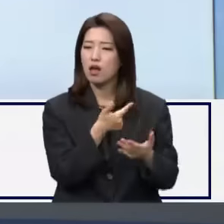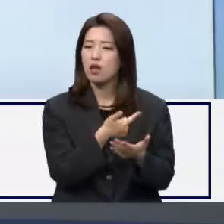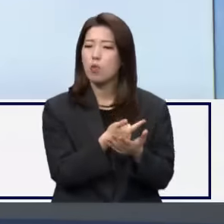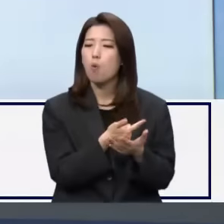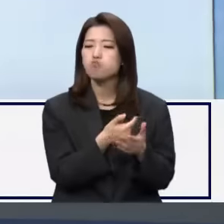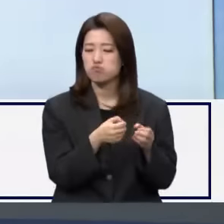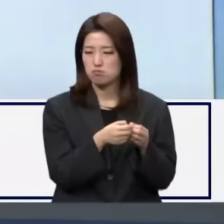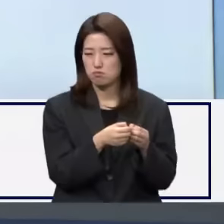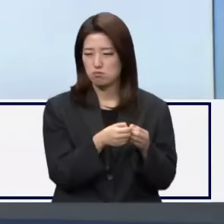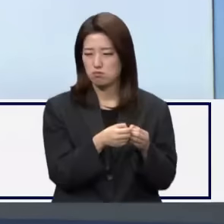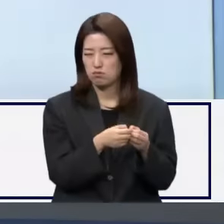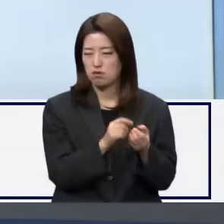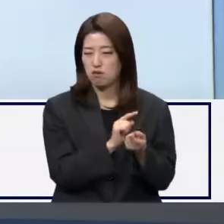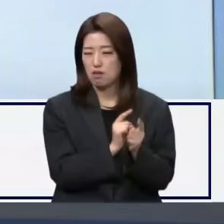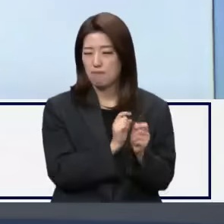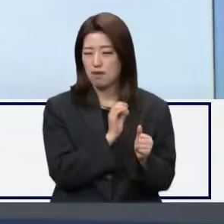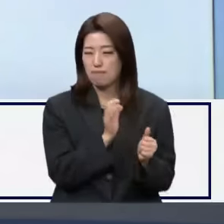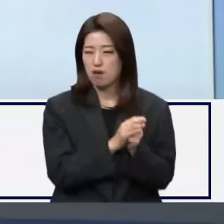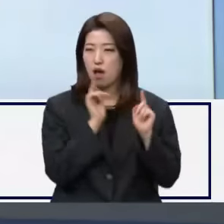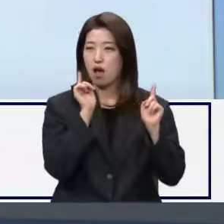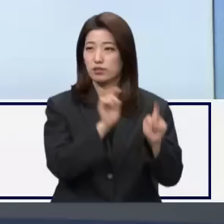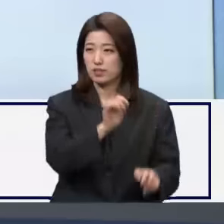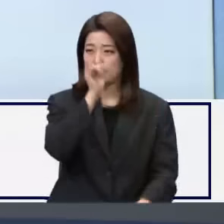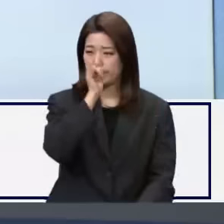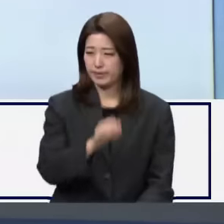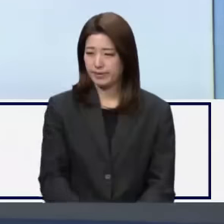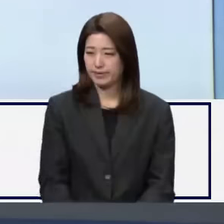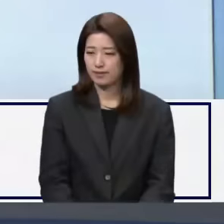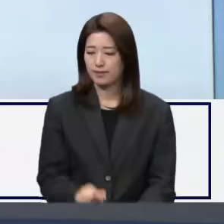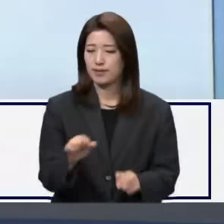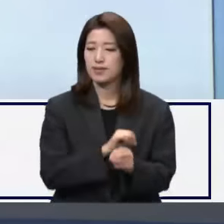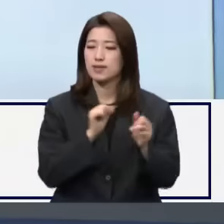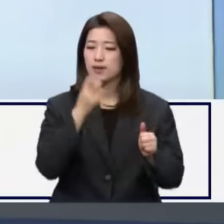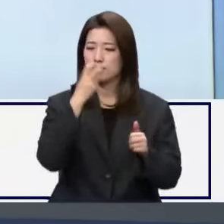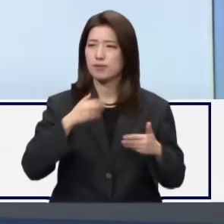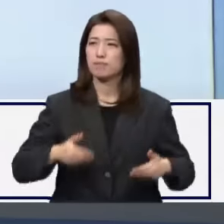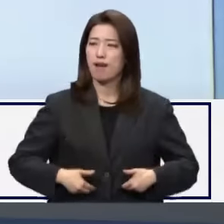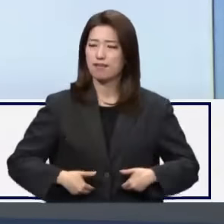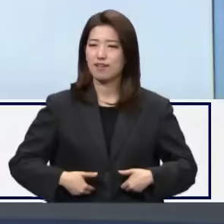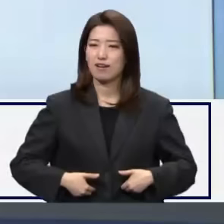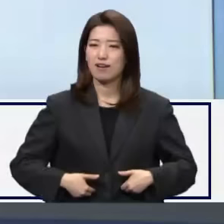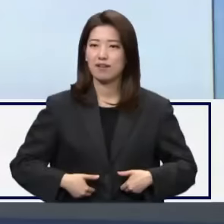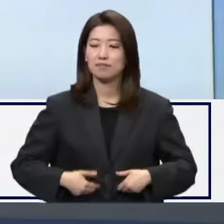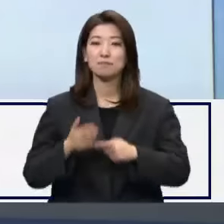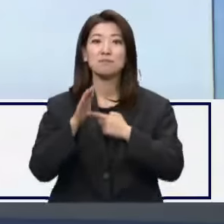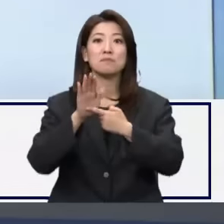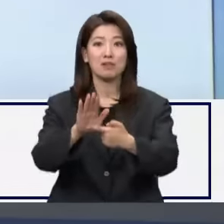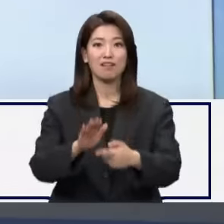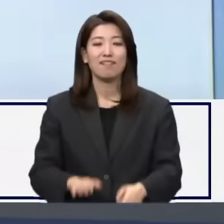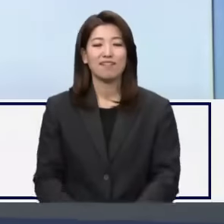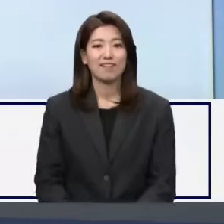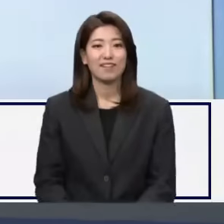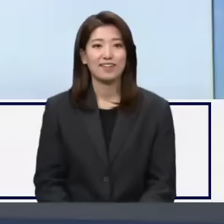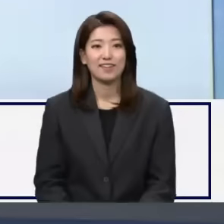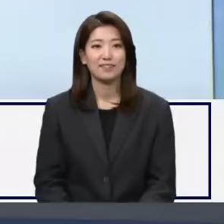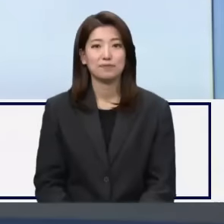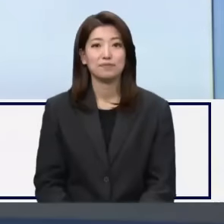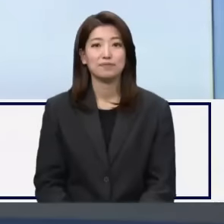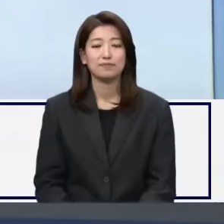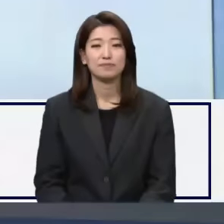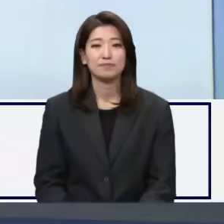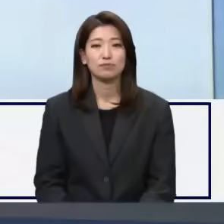전장관이 아닙니다 조국 대표 첫 회견을 했습니다 여기에서 한 얘기가 한동훈 위원장에 대한 특검이